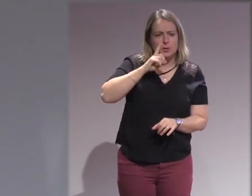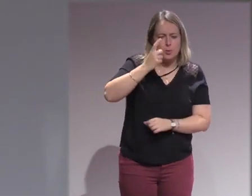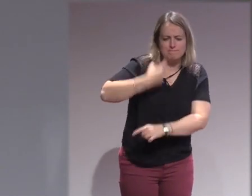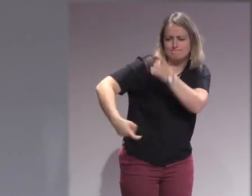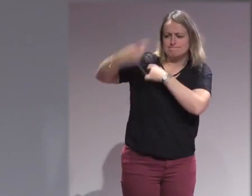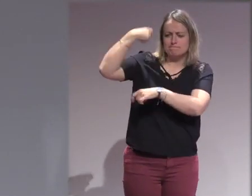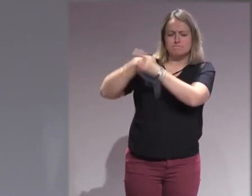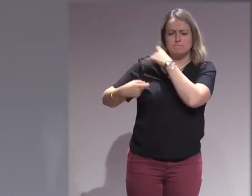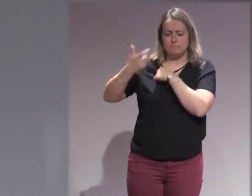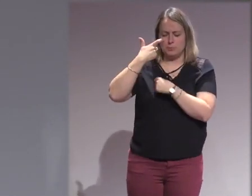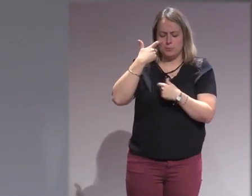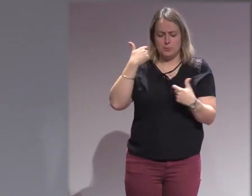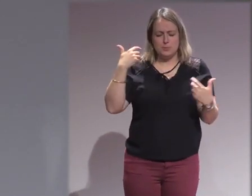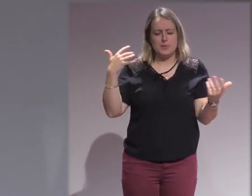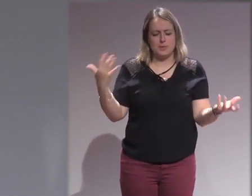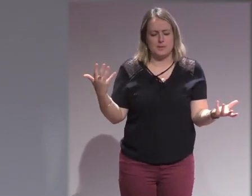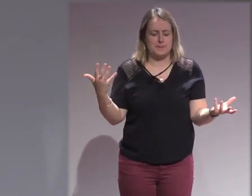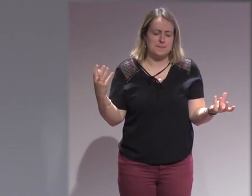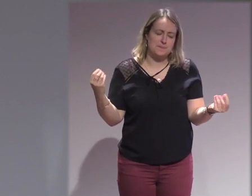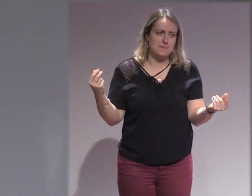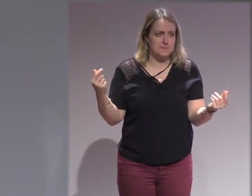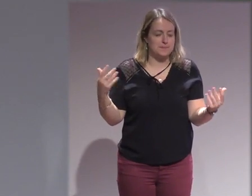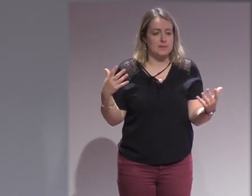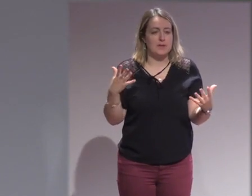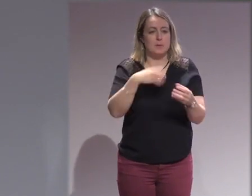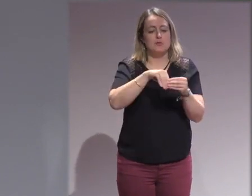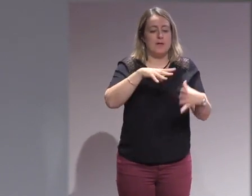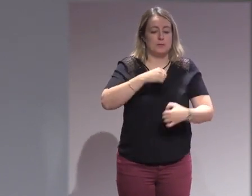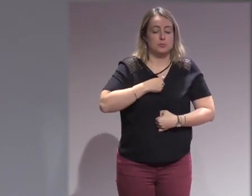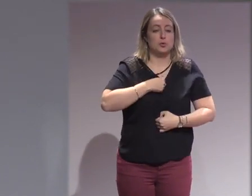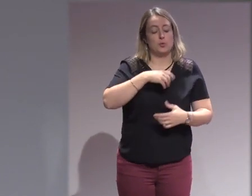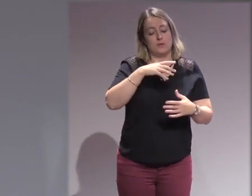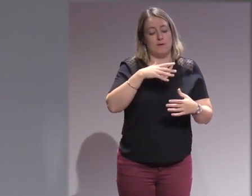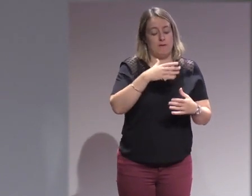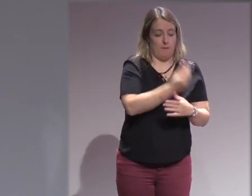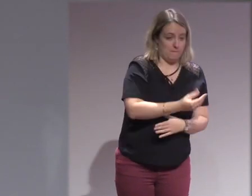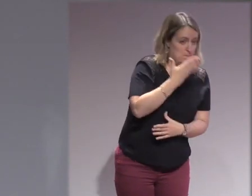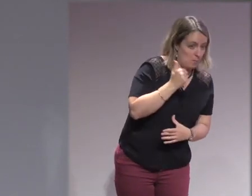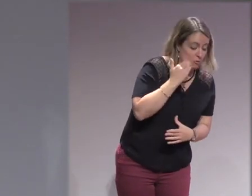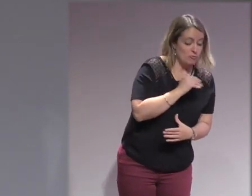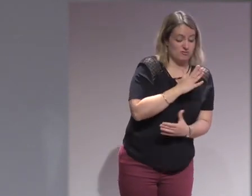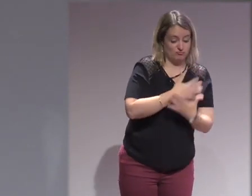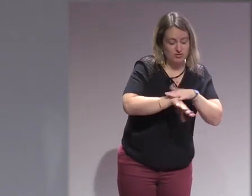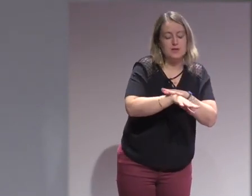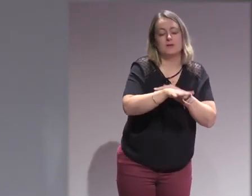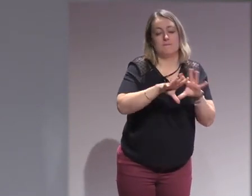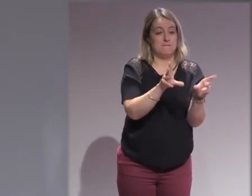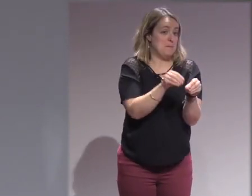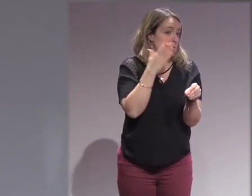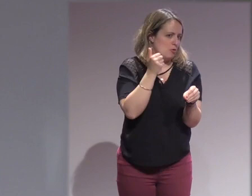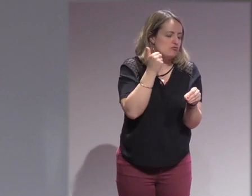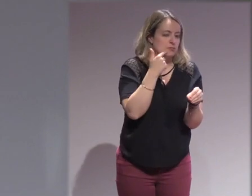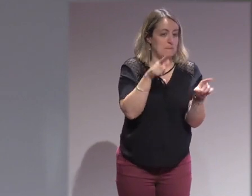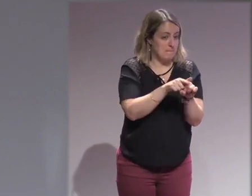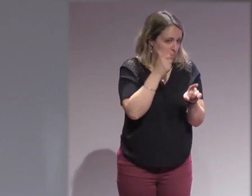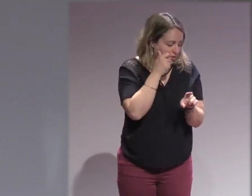et qu'il s'agit aussi d'adoption intraraciale, c'est-à-dire d'enfants blancs dans des familles blanches, les discours sur le